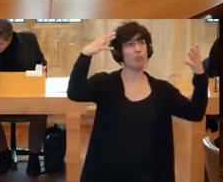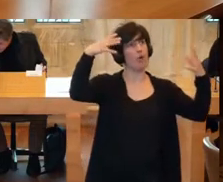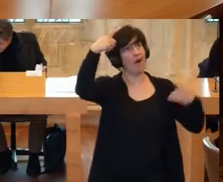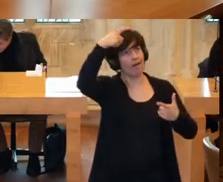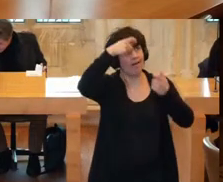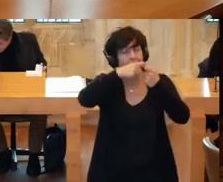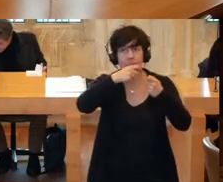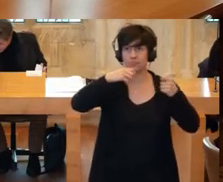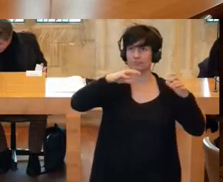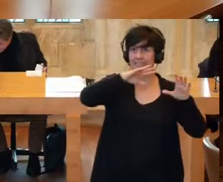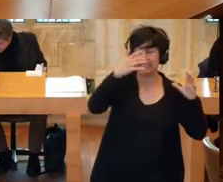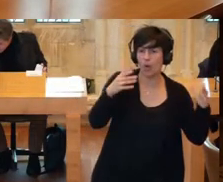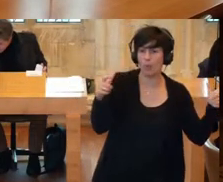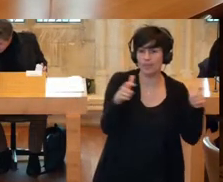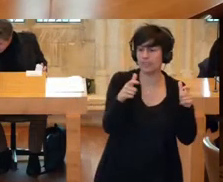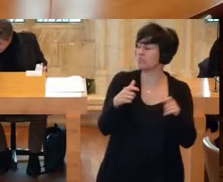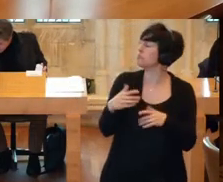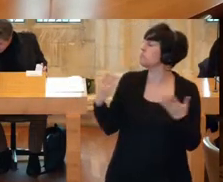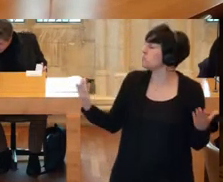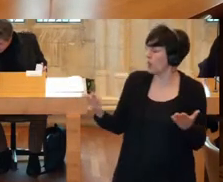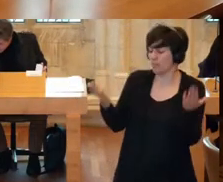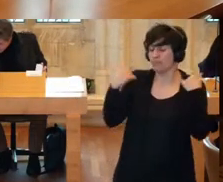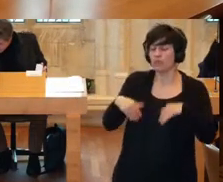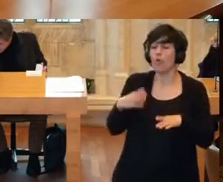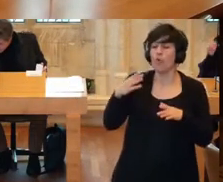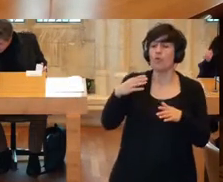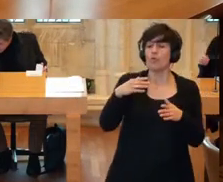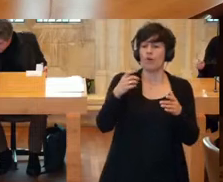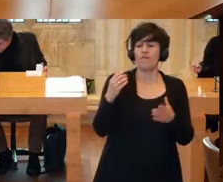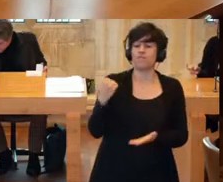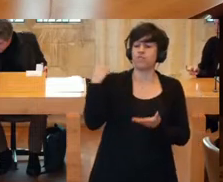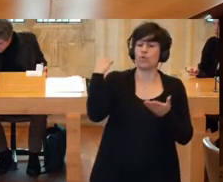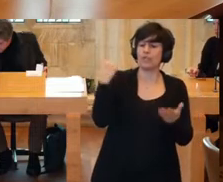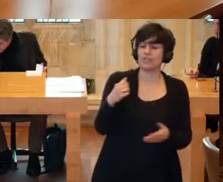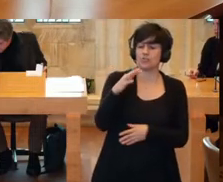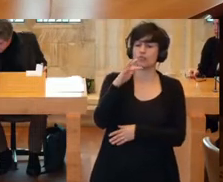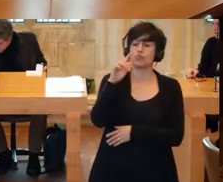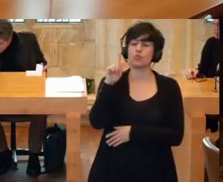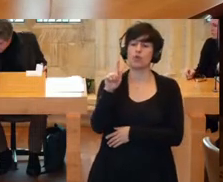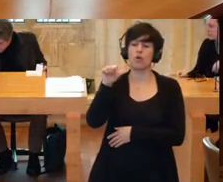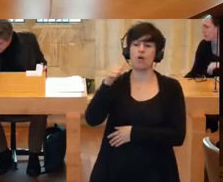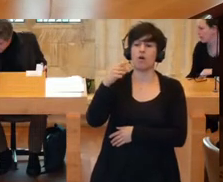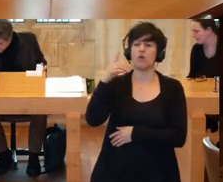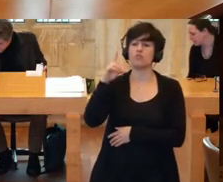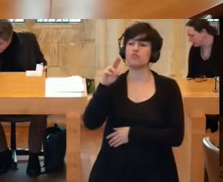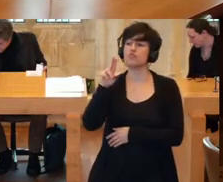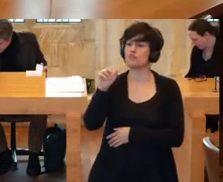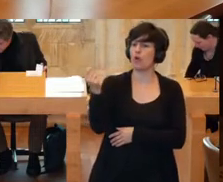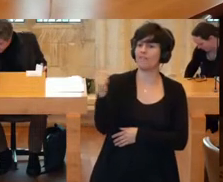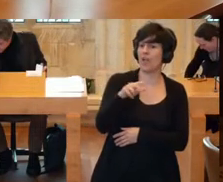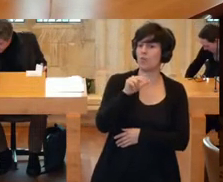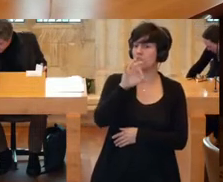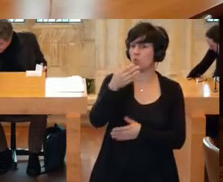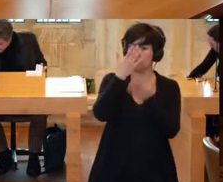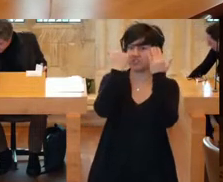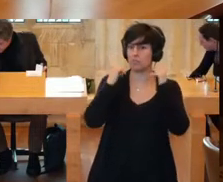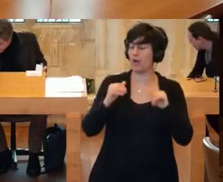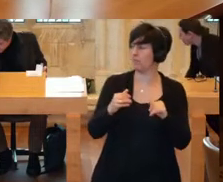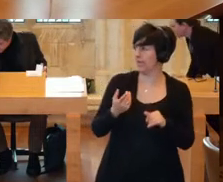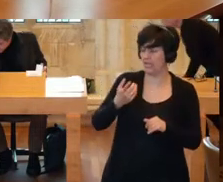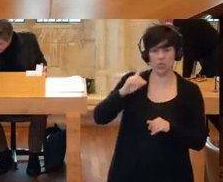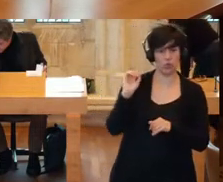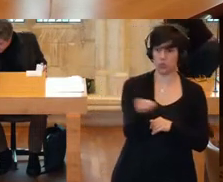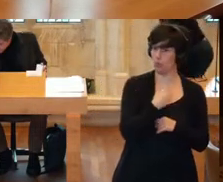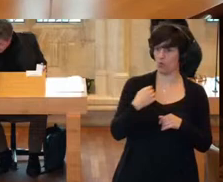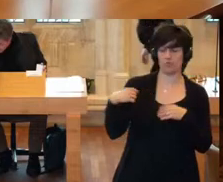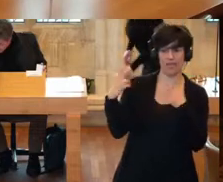saurons bientôt si la Fondation Gandur viendra s'installer entre la colline aux oiseaux et le mémorial. Comme la totalité du conseil municipal, je l'espère. Et